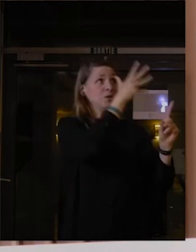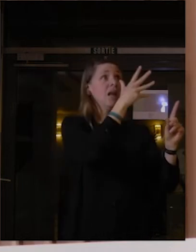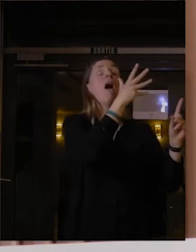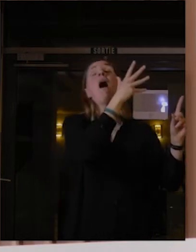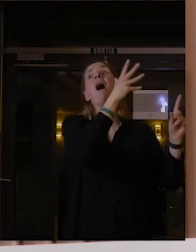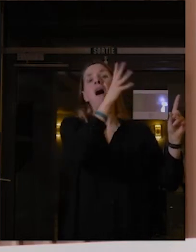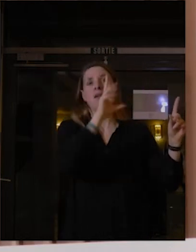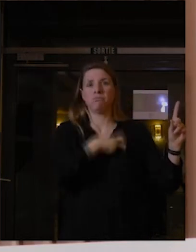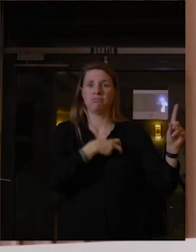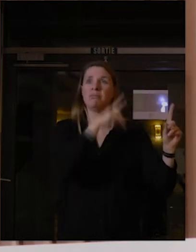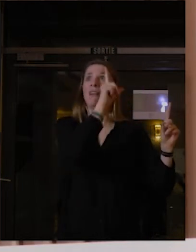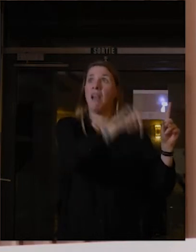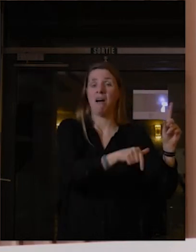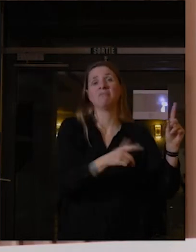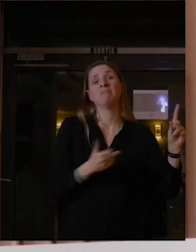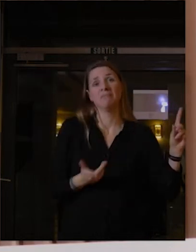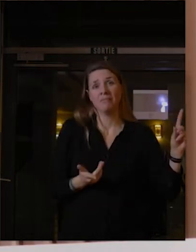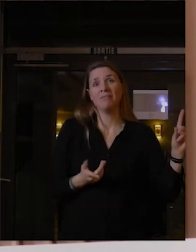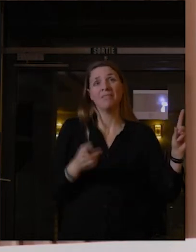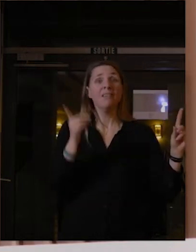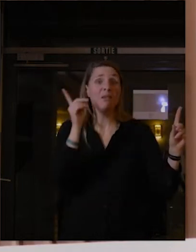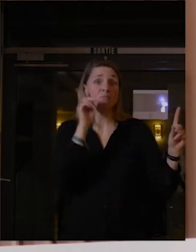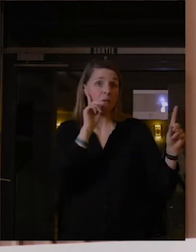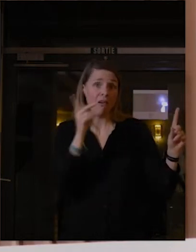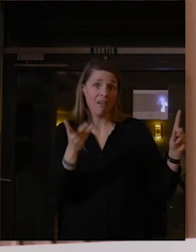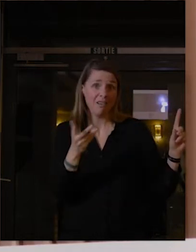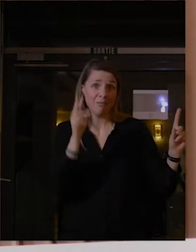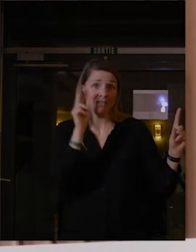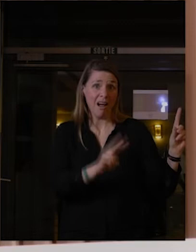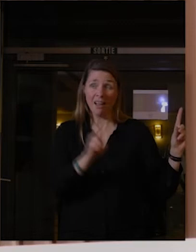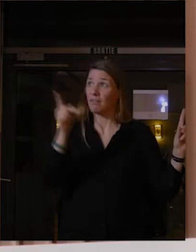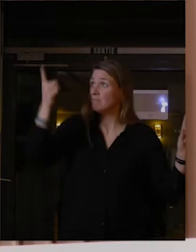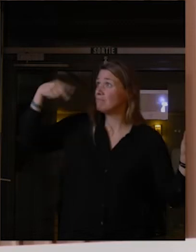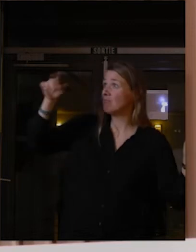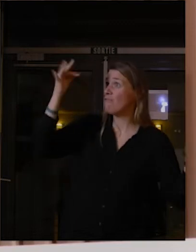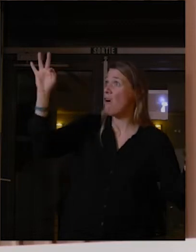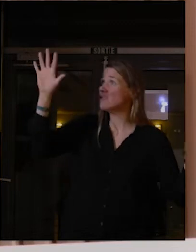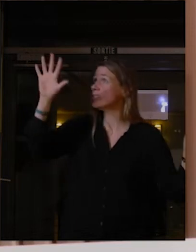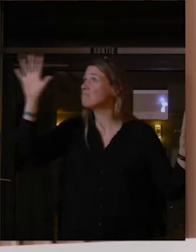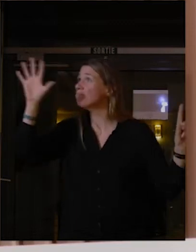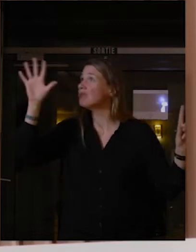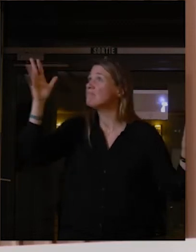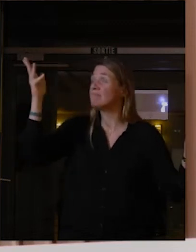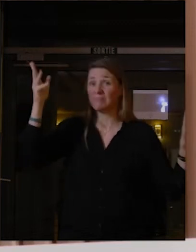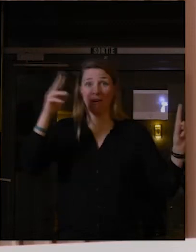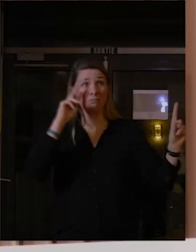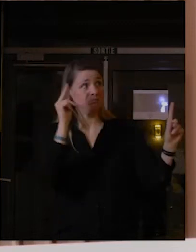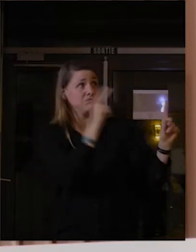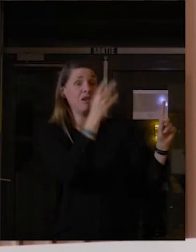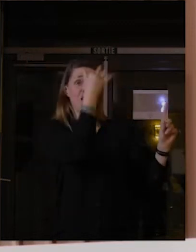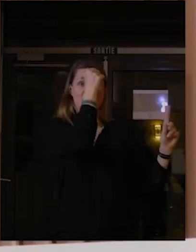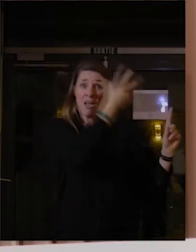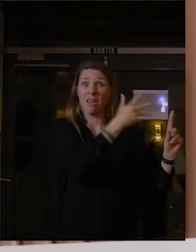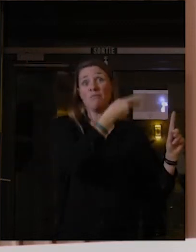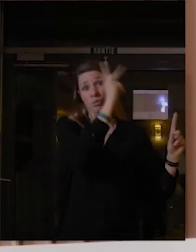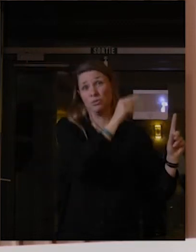et parce que j'avais aucune personne personne à qui me référer et c'est encore plus